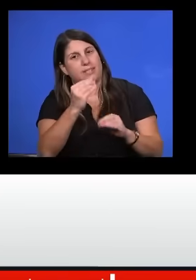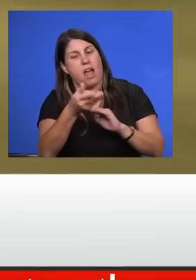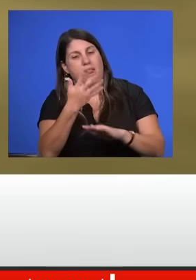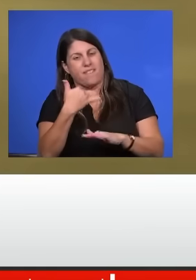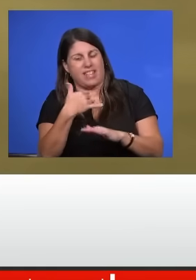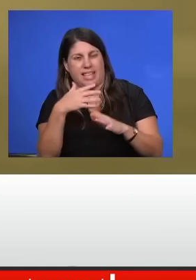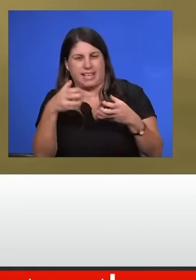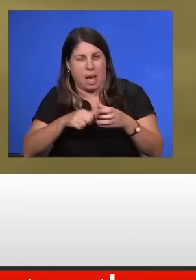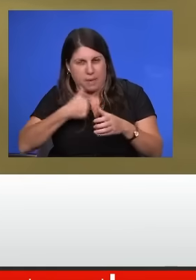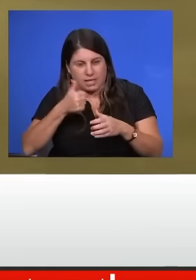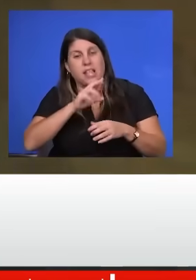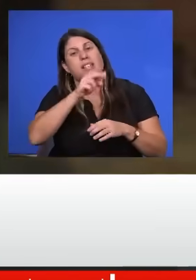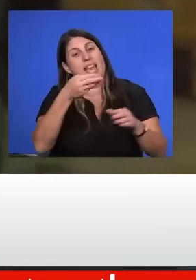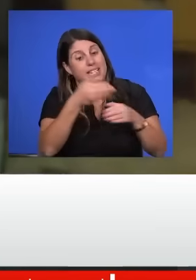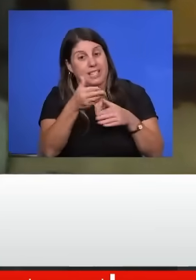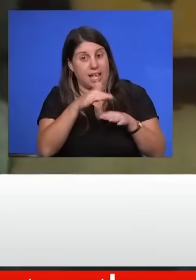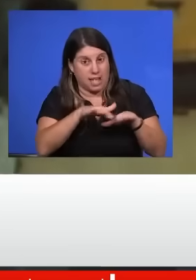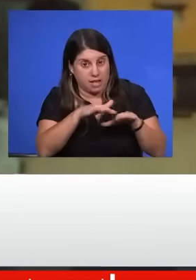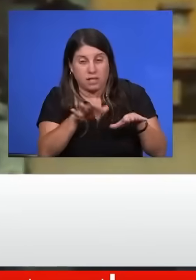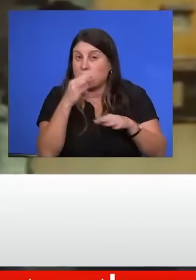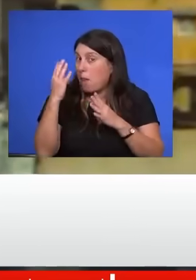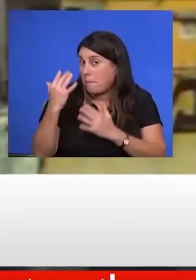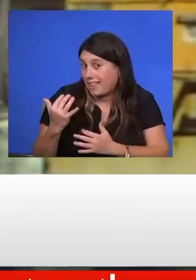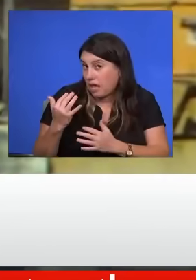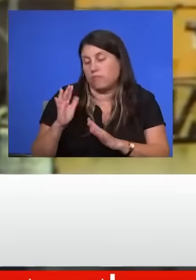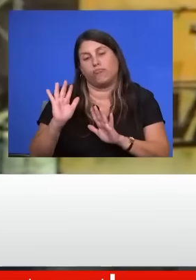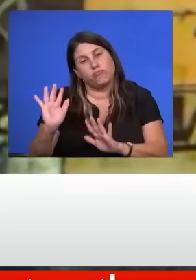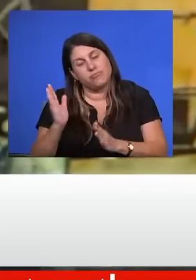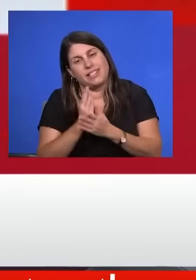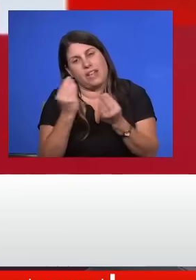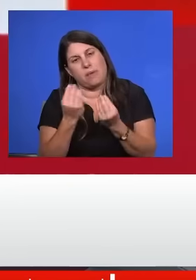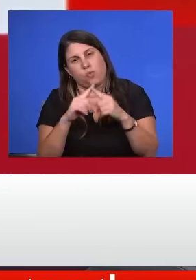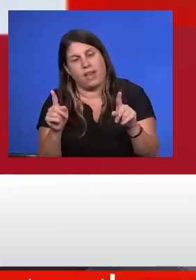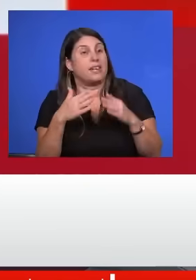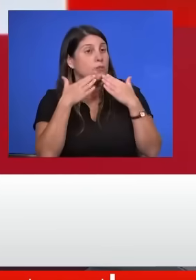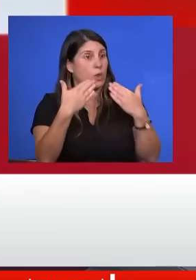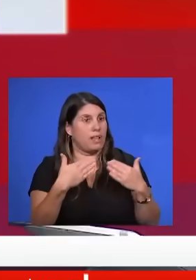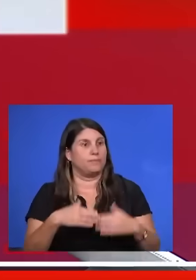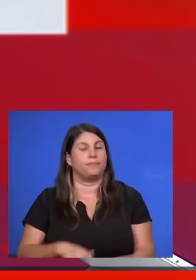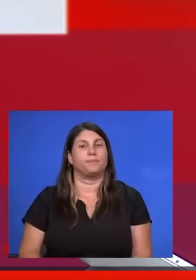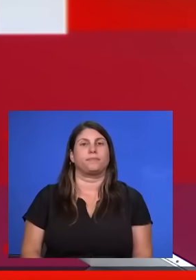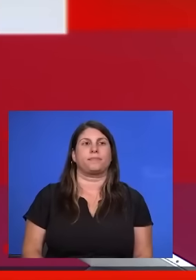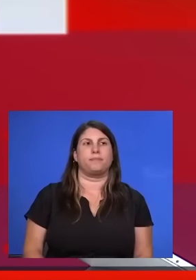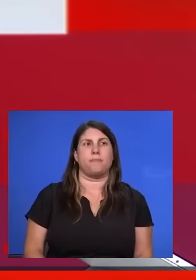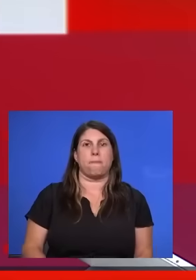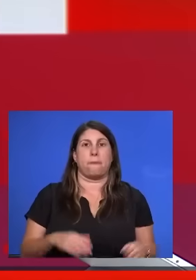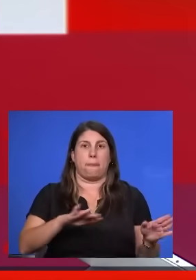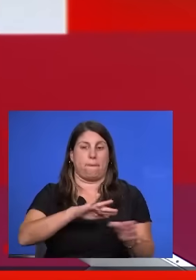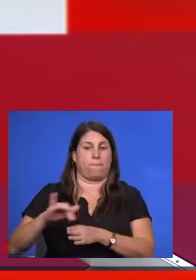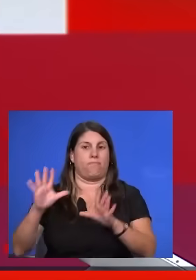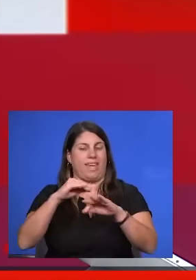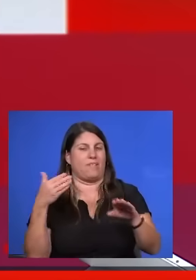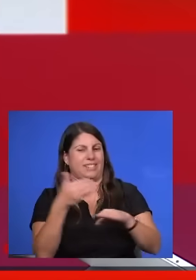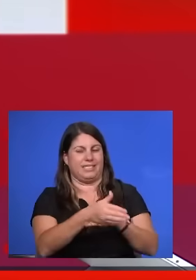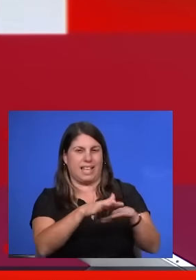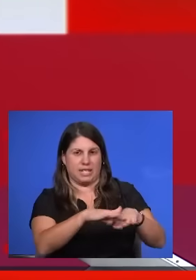קרקעית, שאלה מתי, זה כבר בעניין אחר. תודה גילי. ערב הכניסה הקרקעית לרצועה, בכירים במערכת